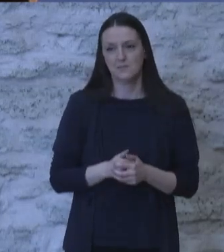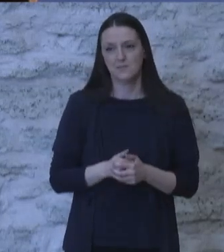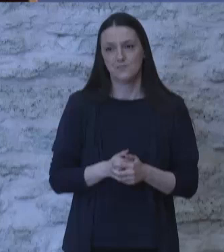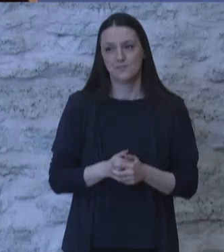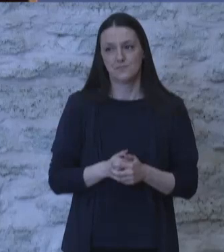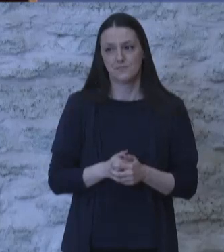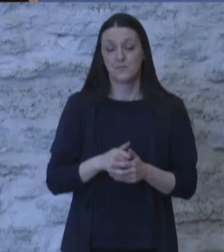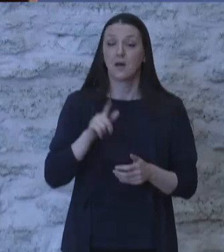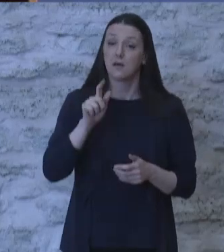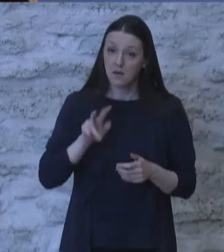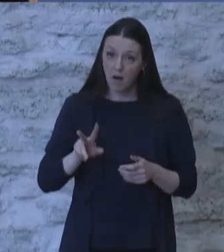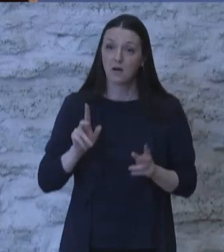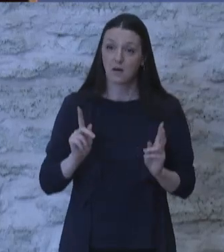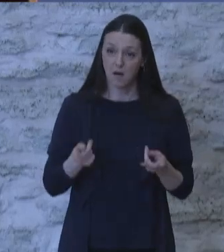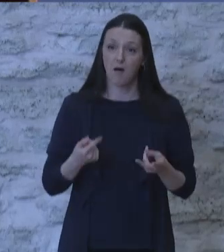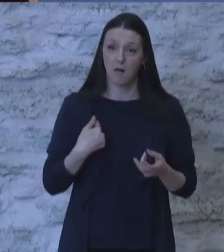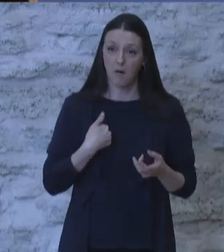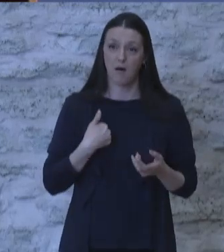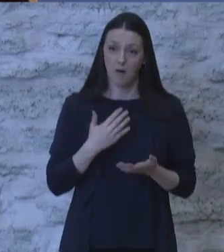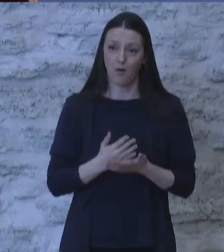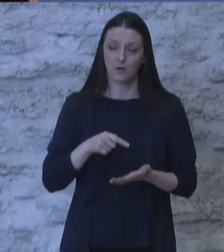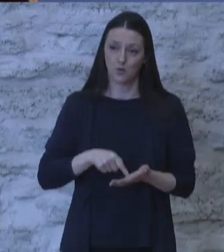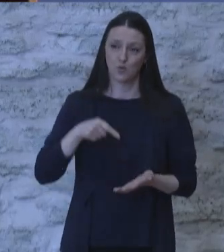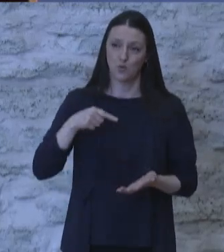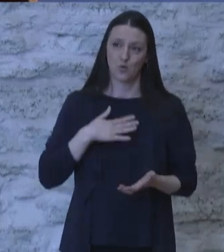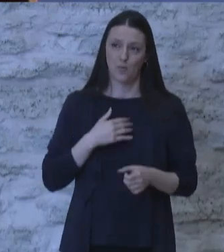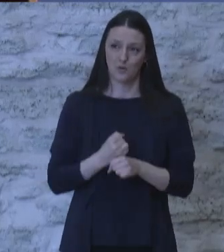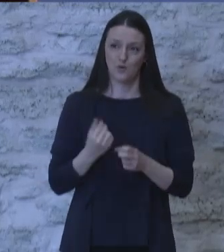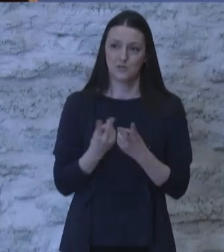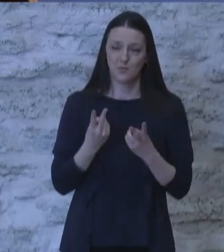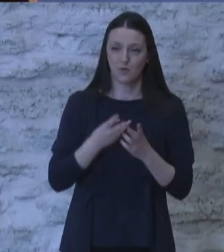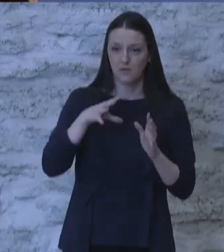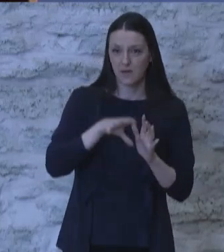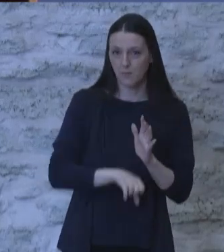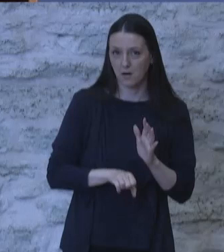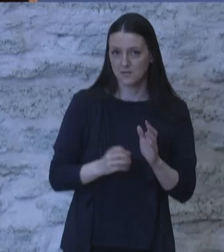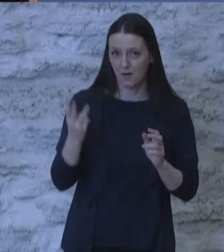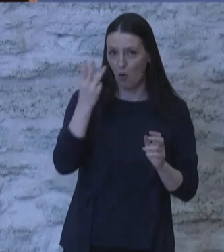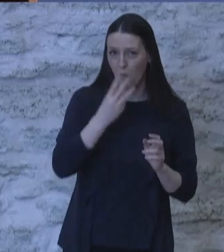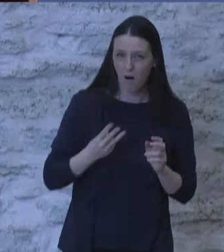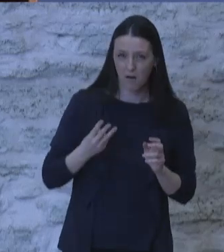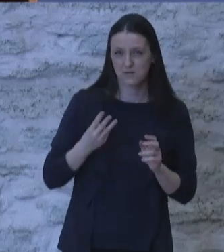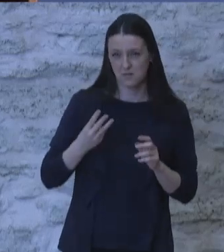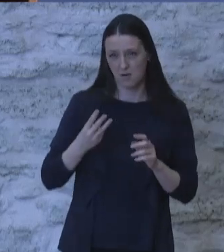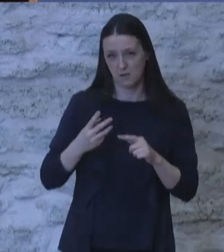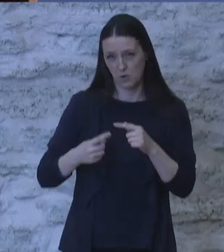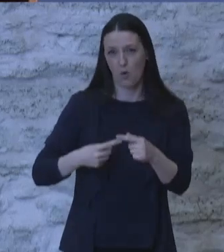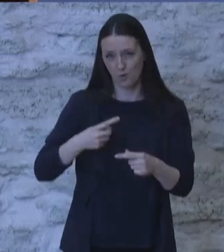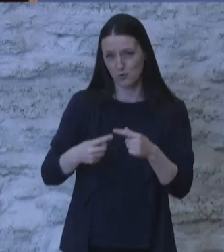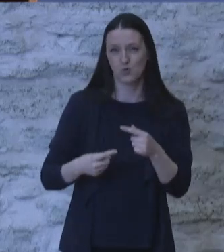Ja ka mina olen tunnetanud seda oma töös viimase kolme aasta ja mõne kuu jooksul